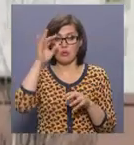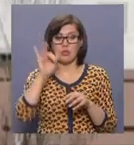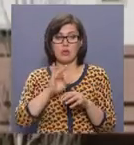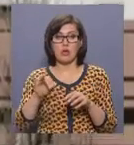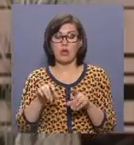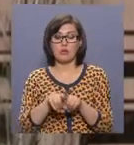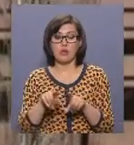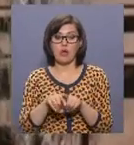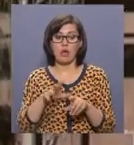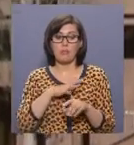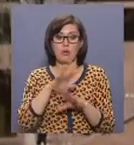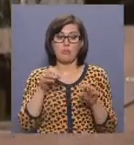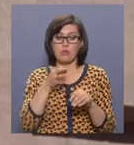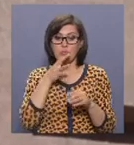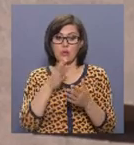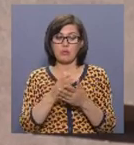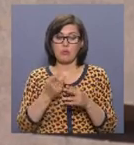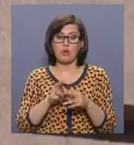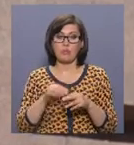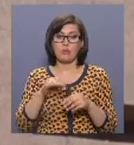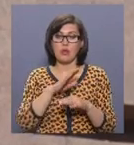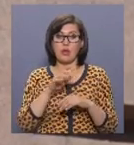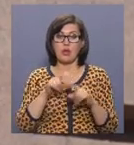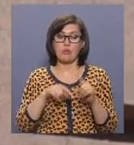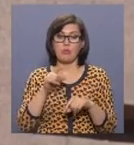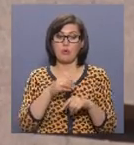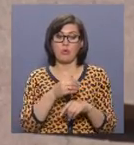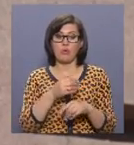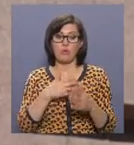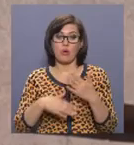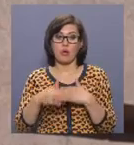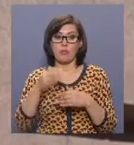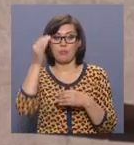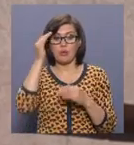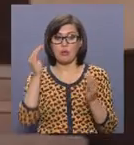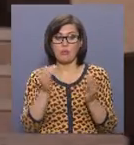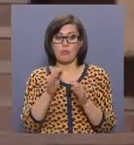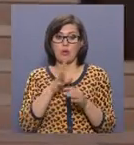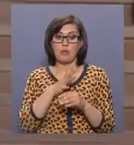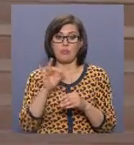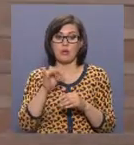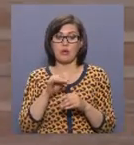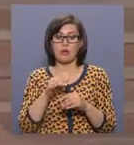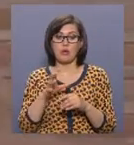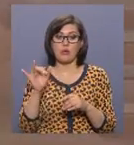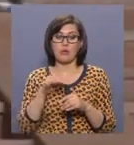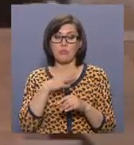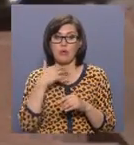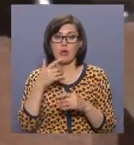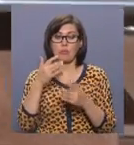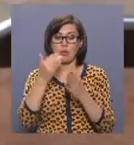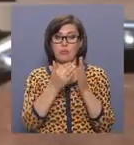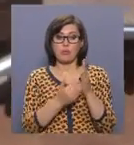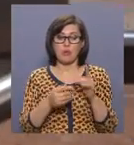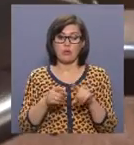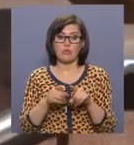форматы көпшіліктің көңілінен шыққан сыңайлы. Бірақ ата-аналар тарапынан білдірген қуанышты көзқарас аз. Онсызда арт-артынан енгізілген түрлі